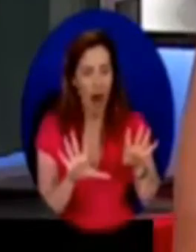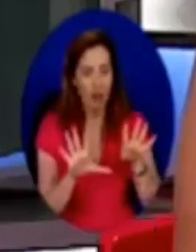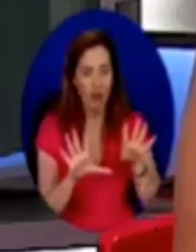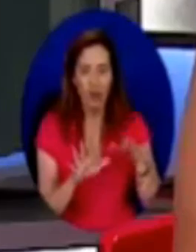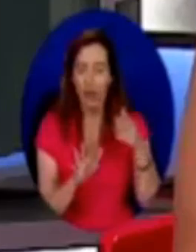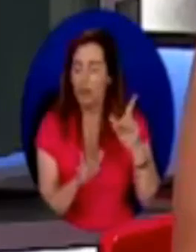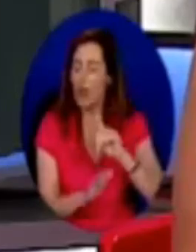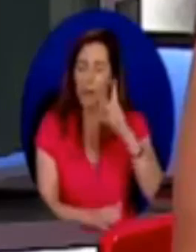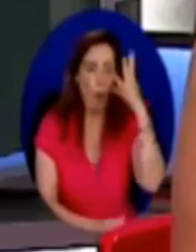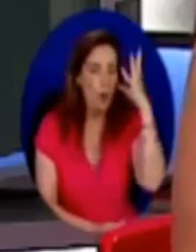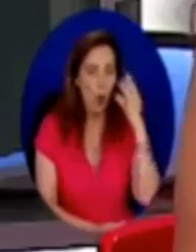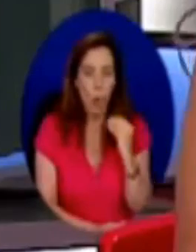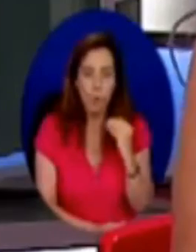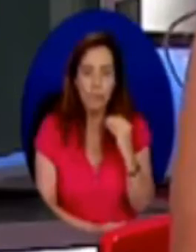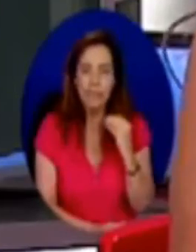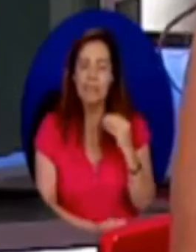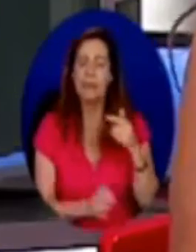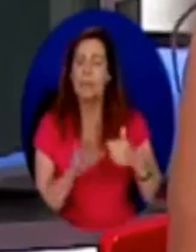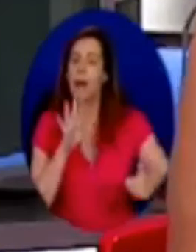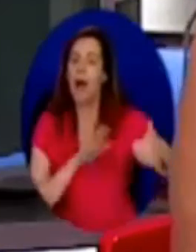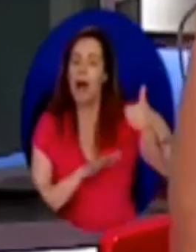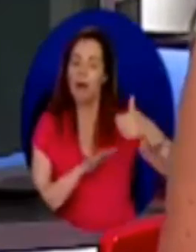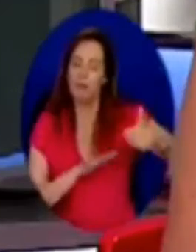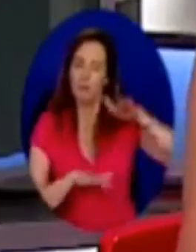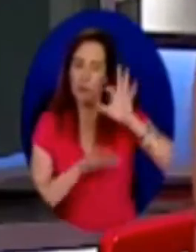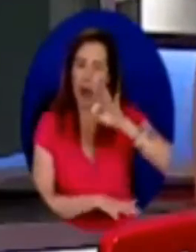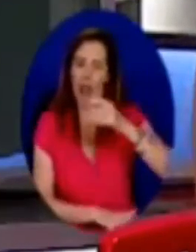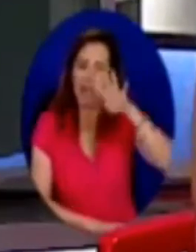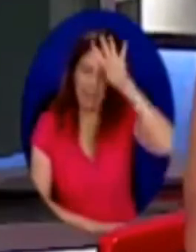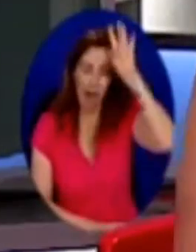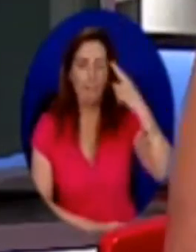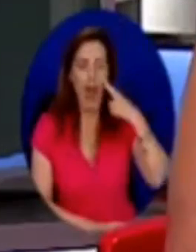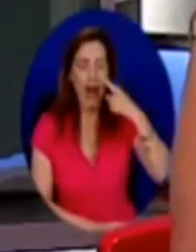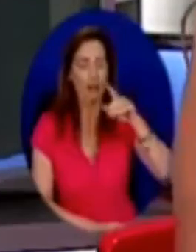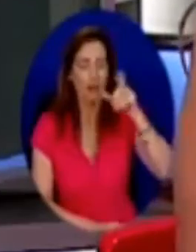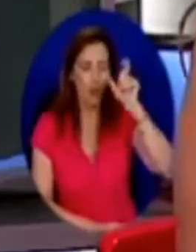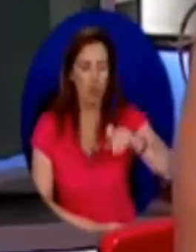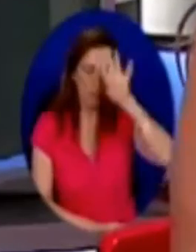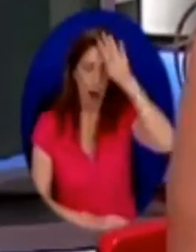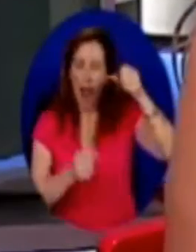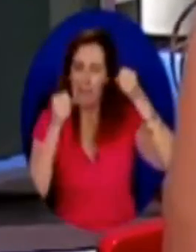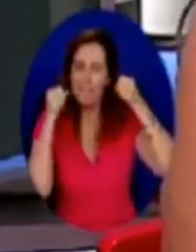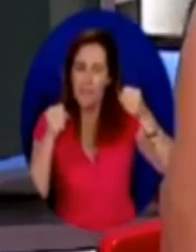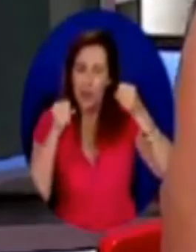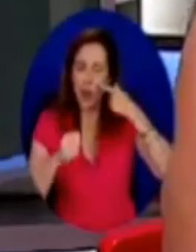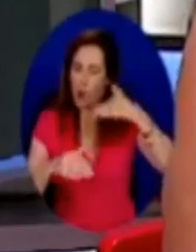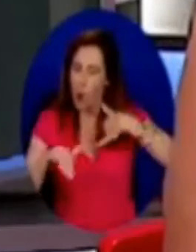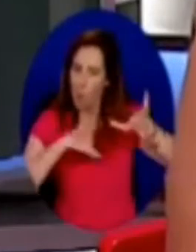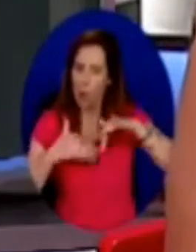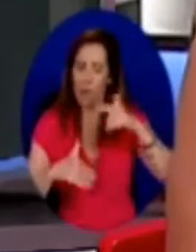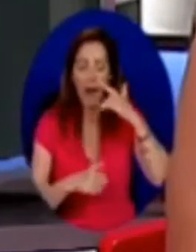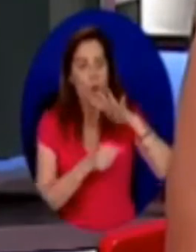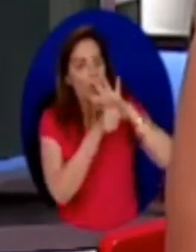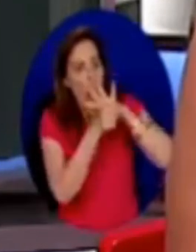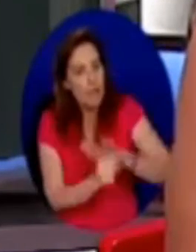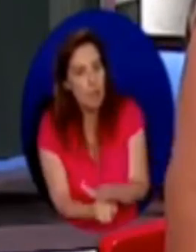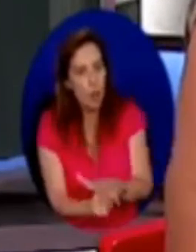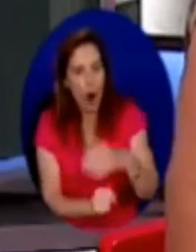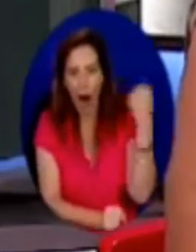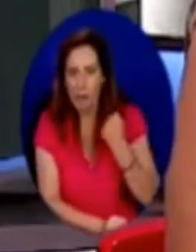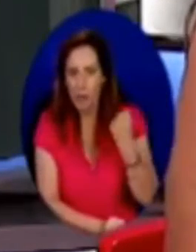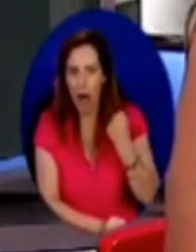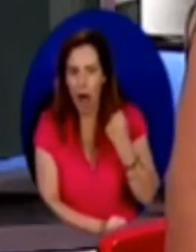את חוסר סביות הרצון של הציבור מהמשטר וראינו אותם יוצאים לרחובות והפגנות וראינו את ה כוי האכזרי